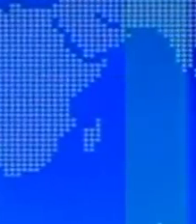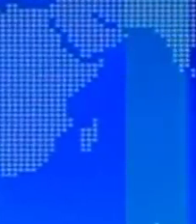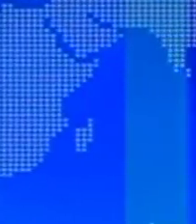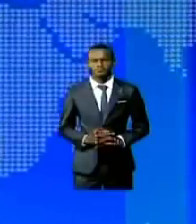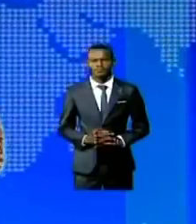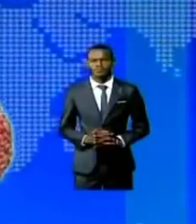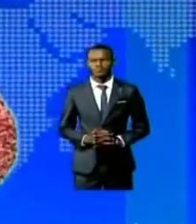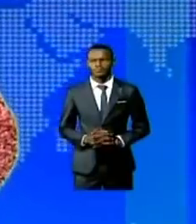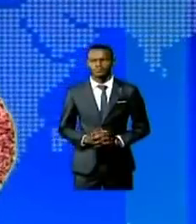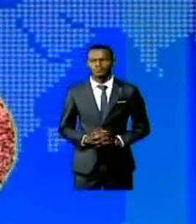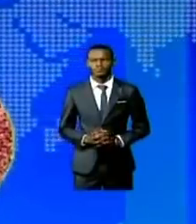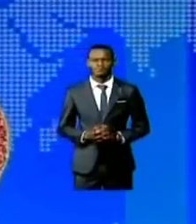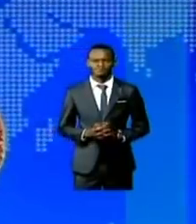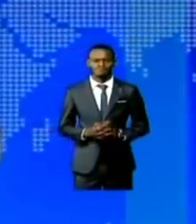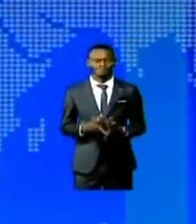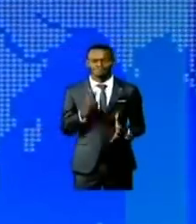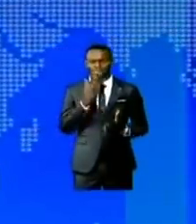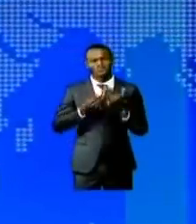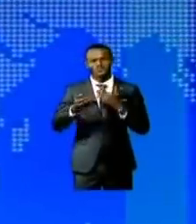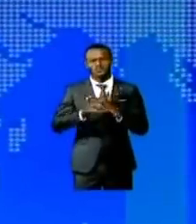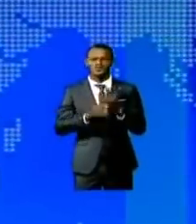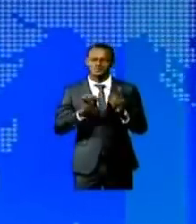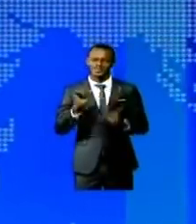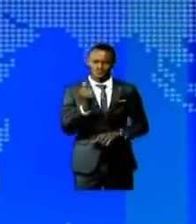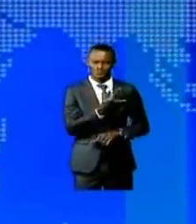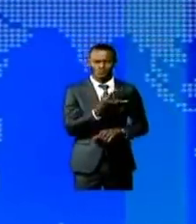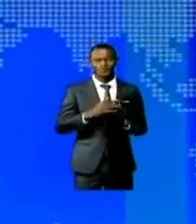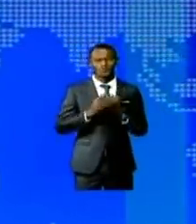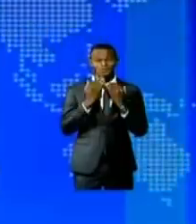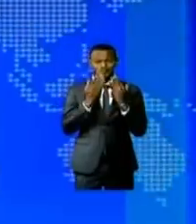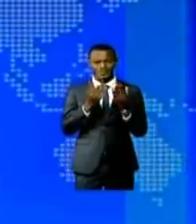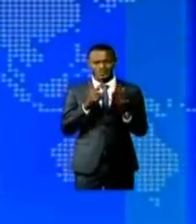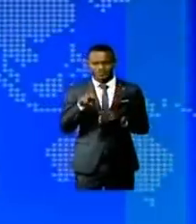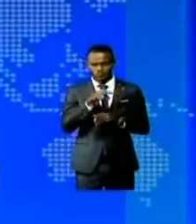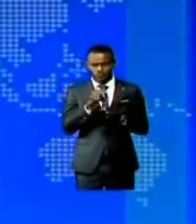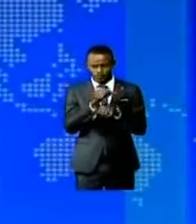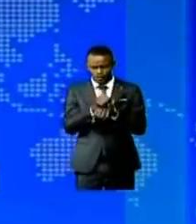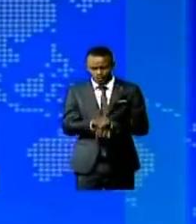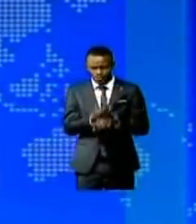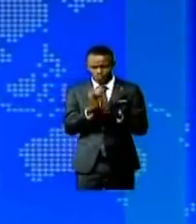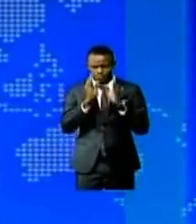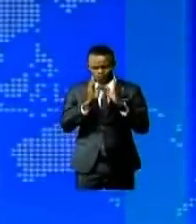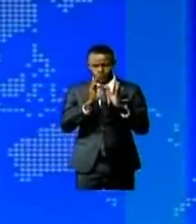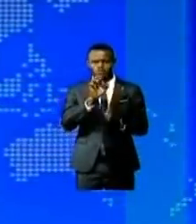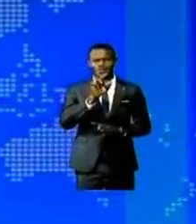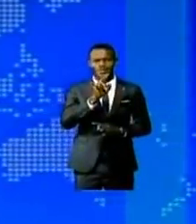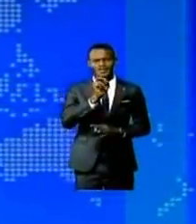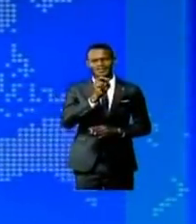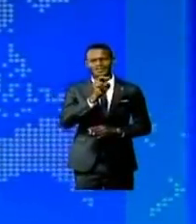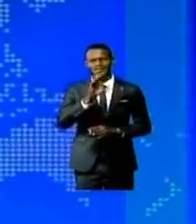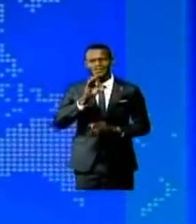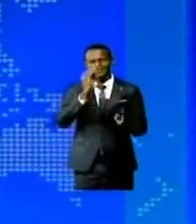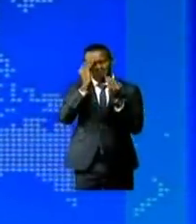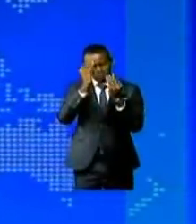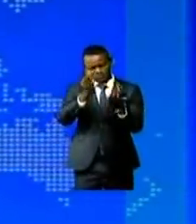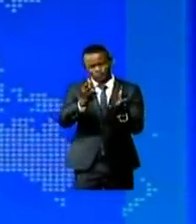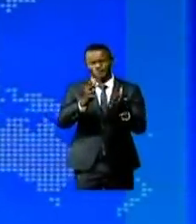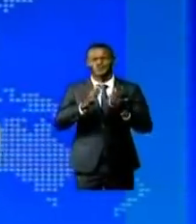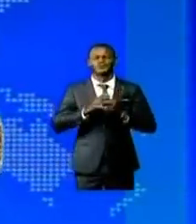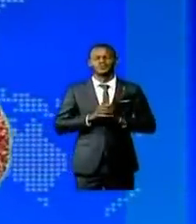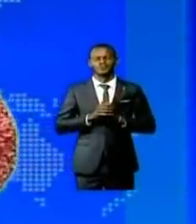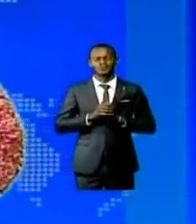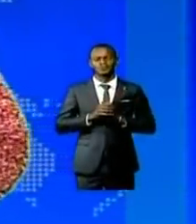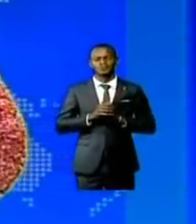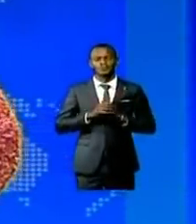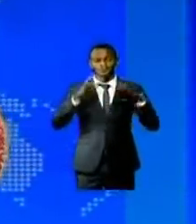Bienvenue à toutes et à tous et surtout merci d'avoir choisi la télévision nationale pour vous informer. Passage réussi au